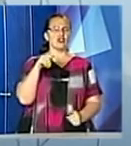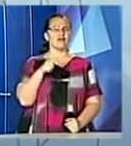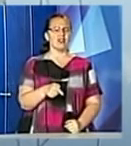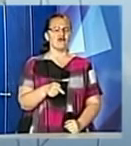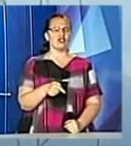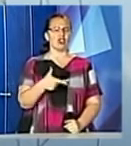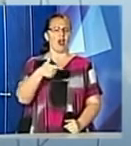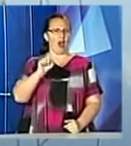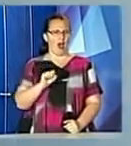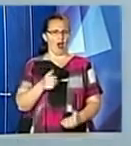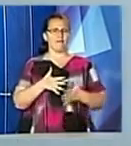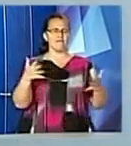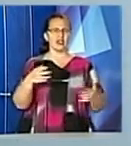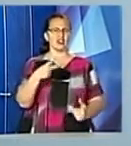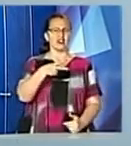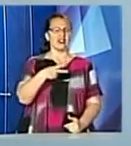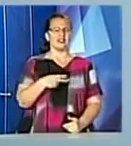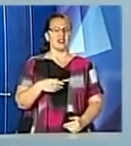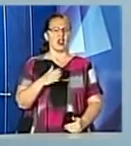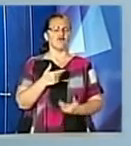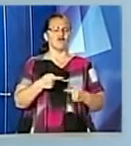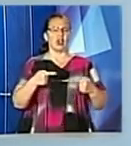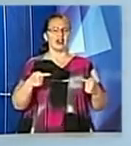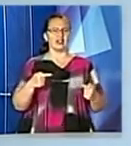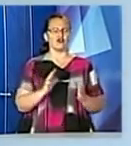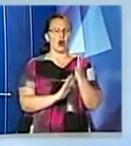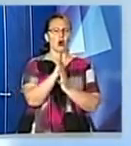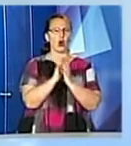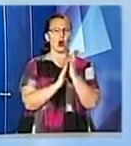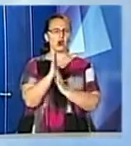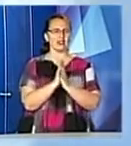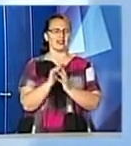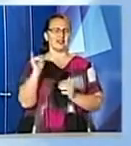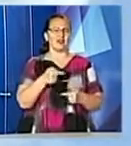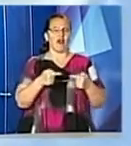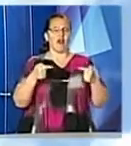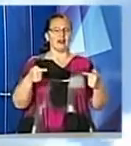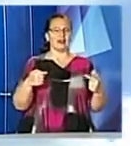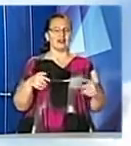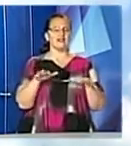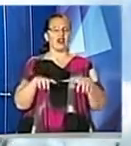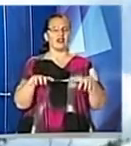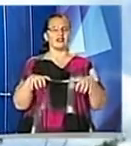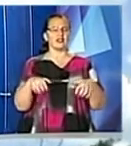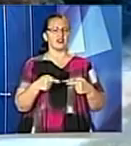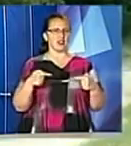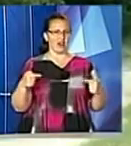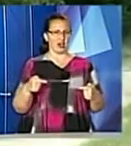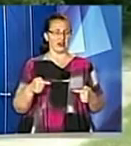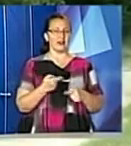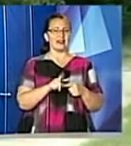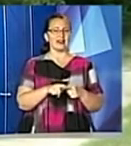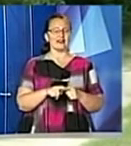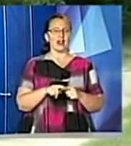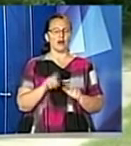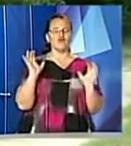понад 20 видів рослин та більше 50 видів тварин, занесених до Червоної книги України. Окрім цього, заповідна зона стала базою